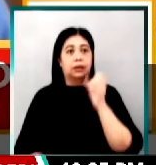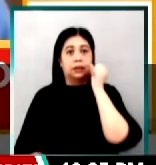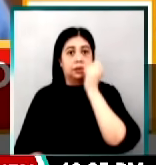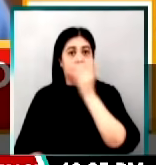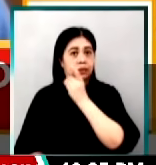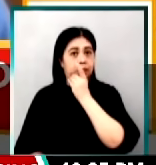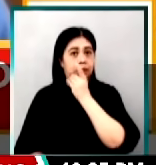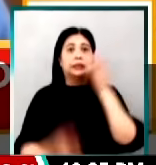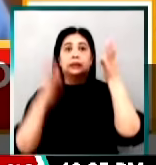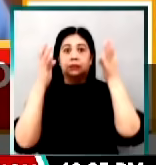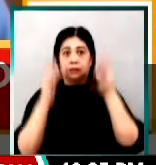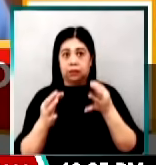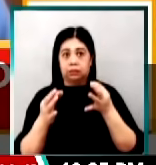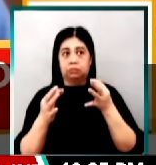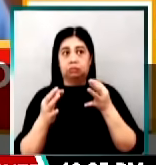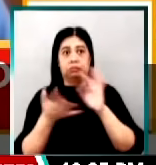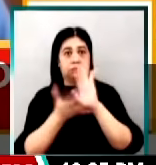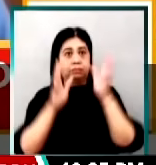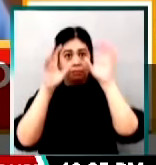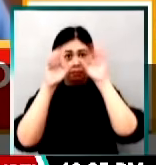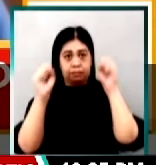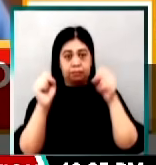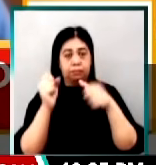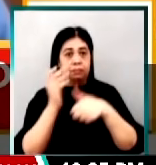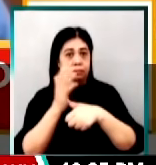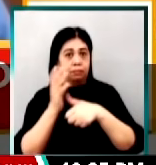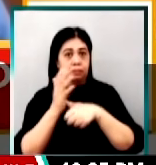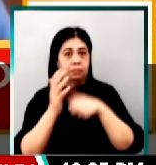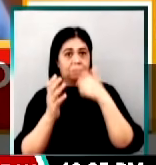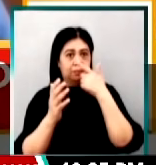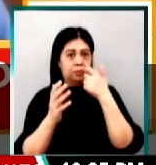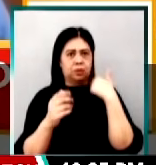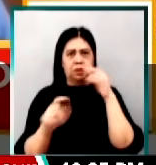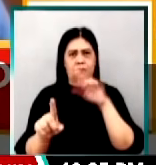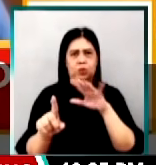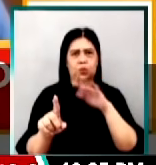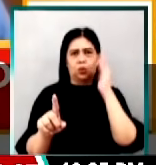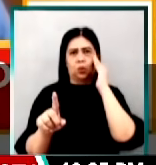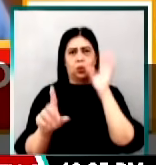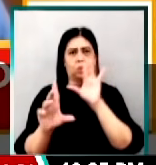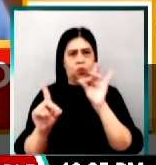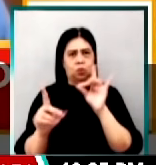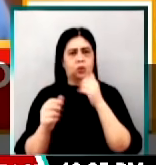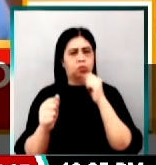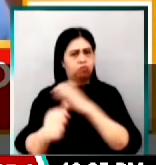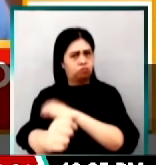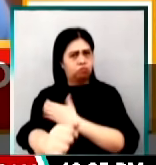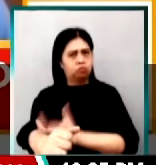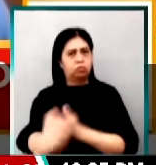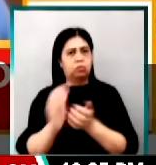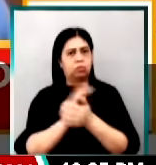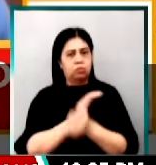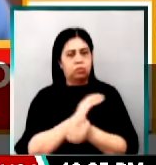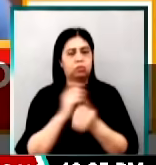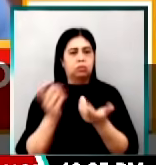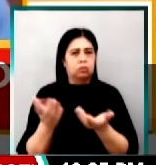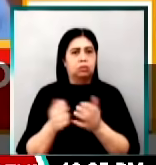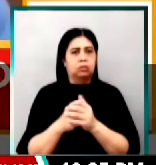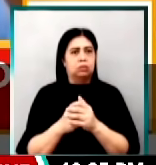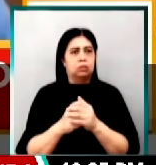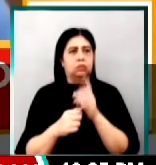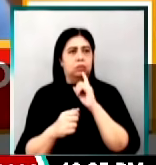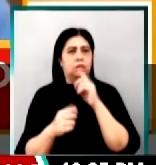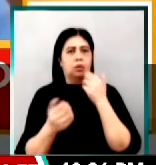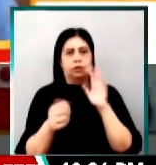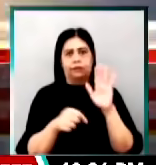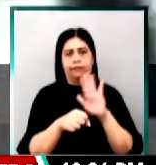run as president, dahil po sa pagkakilala ko sa kanya, yung kanyang pagiging competent as a leader, talaga pong full support po tayo kay